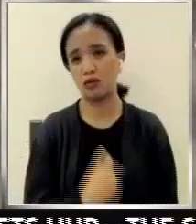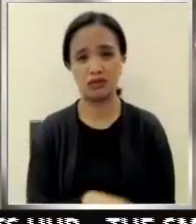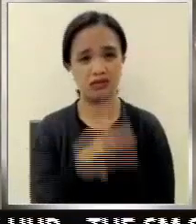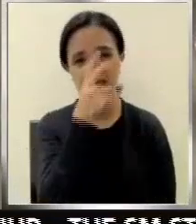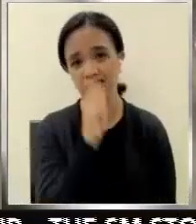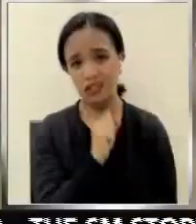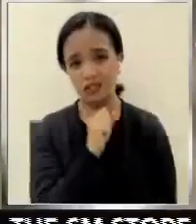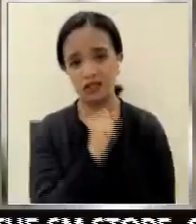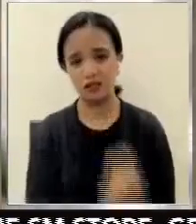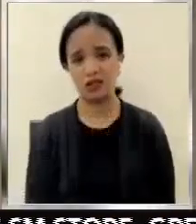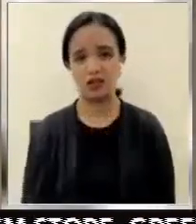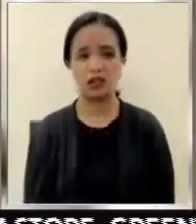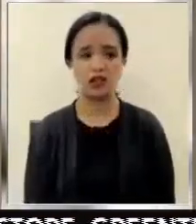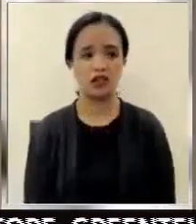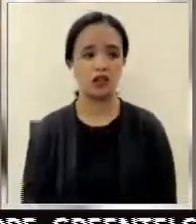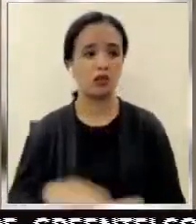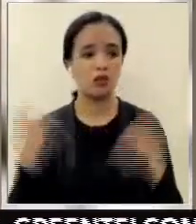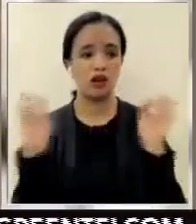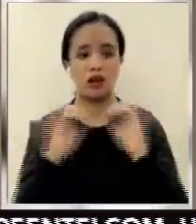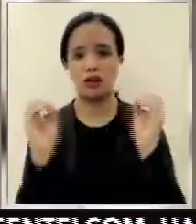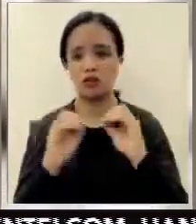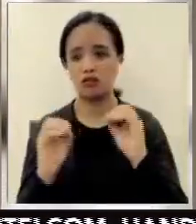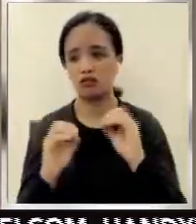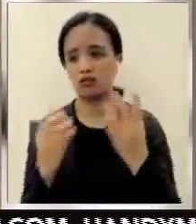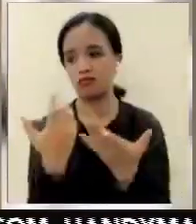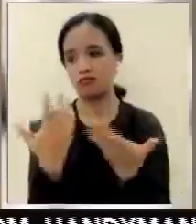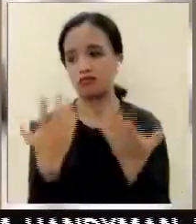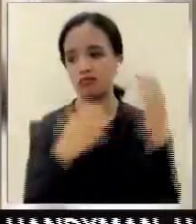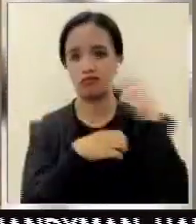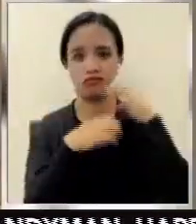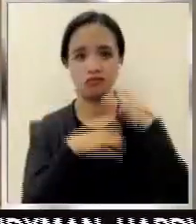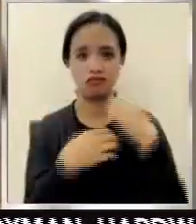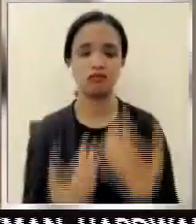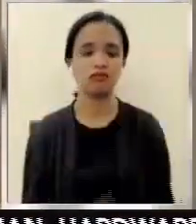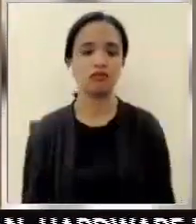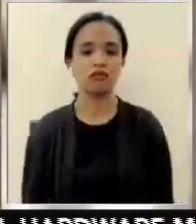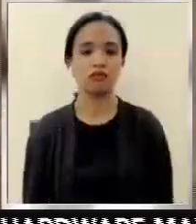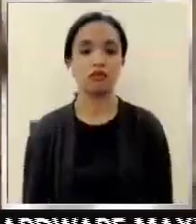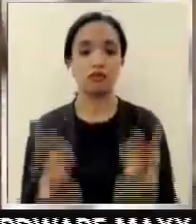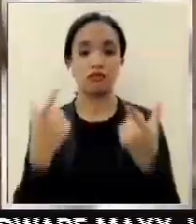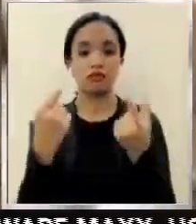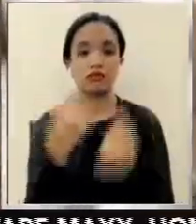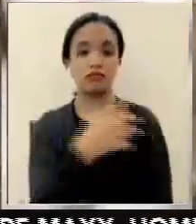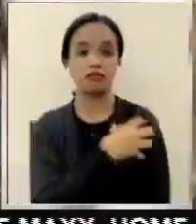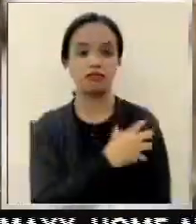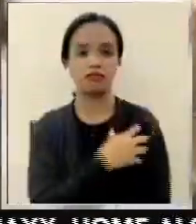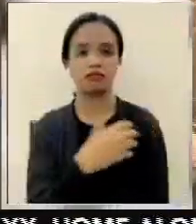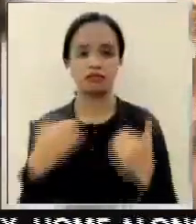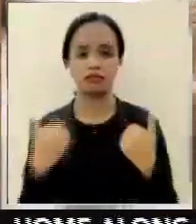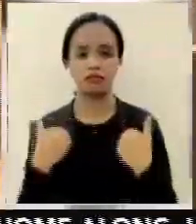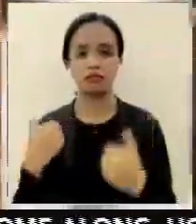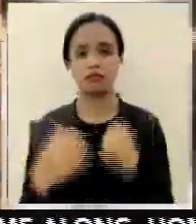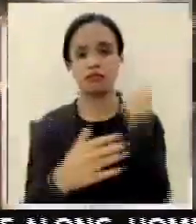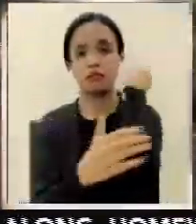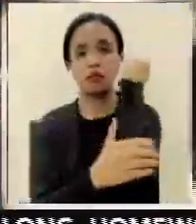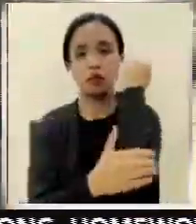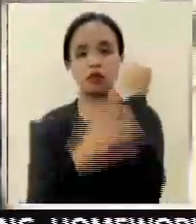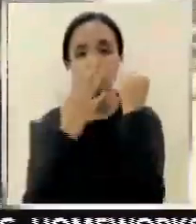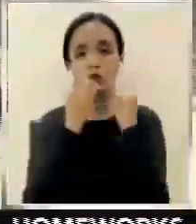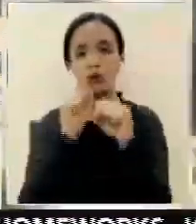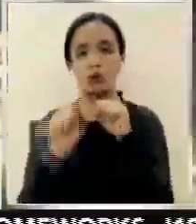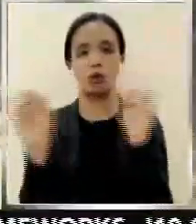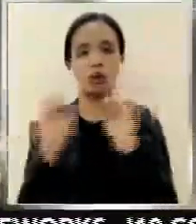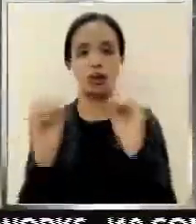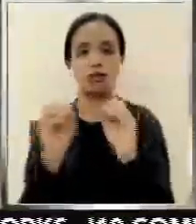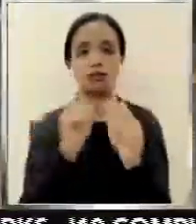wala akong aasa sa hondas popost ihan ng mga pulis ang bahaging ito ng Manila North para walang makatawid at para tuluyan ng